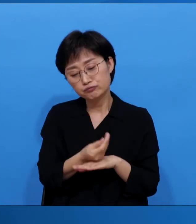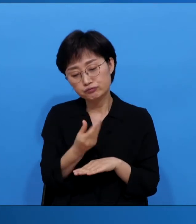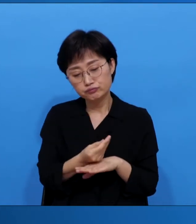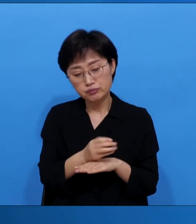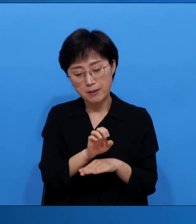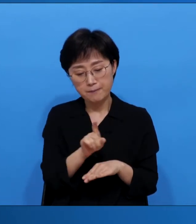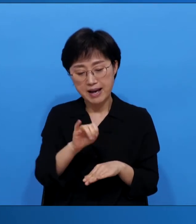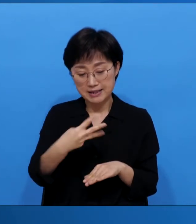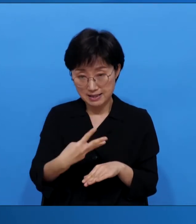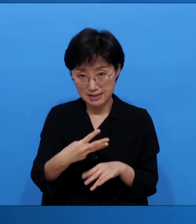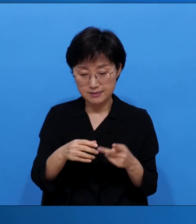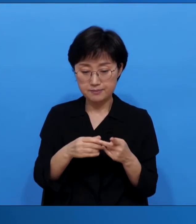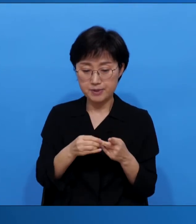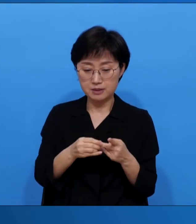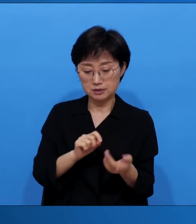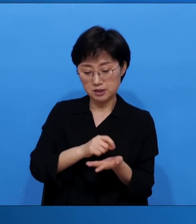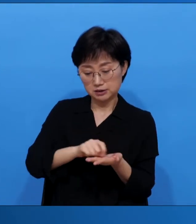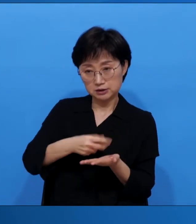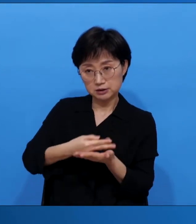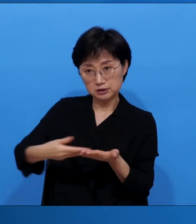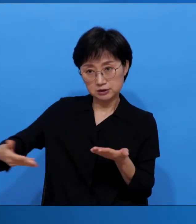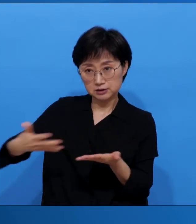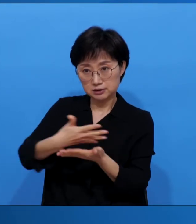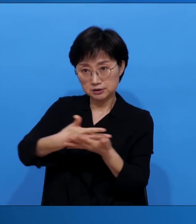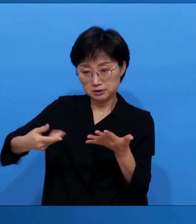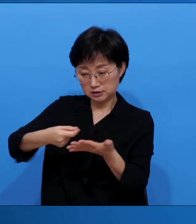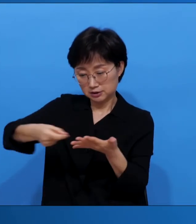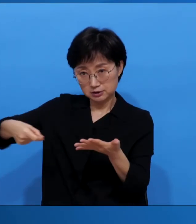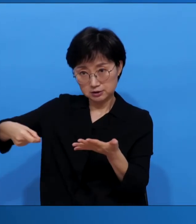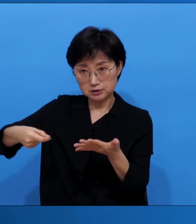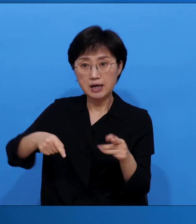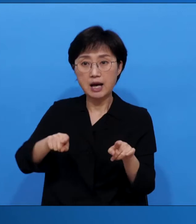파일, 이름과 연락처를 함께 보내야 합니다.